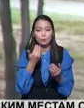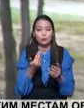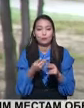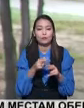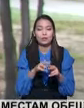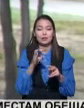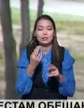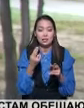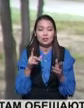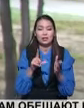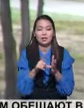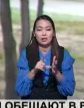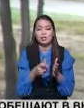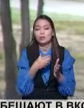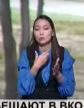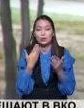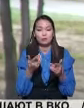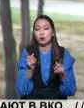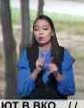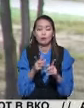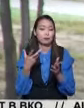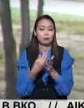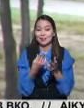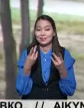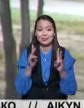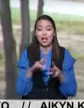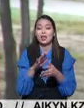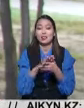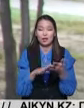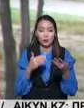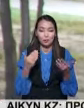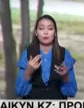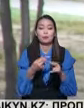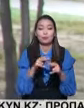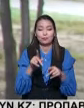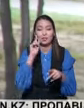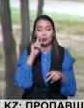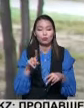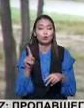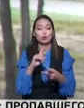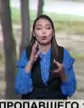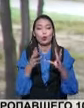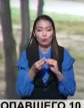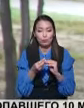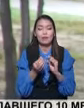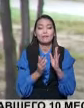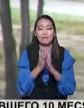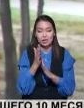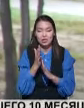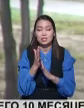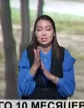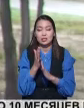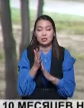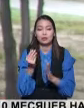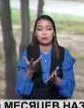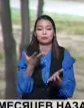социальные налоги, страховые можешь даже не платить дальше, да? Ты просто знаешь, что у тебя объем вырос, и